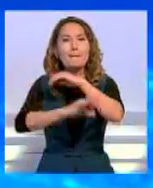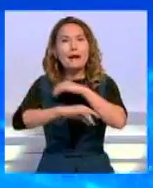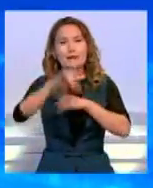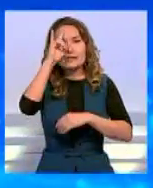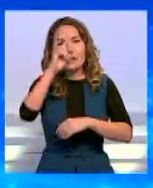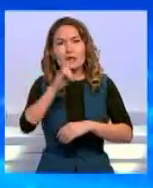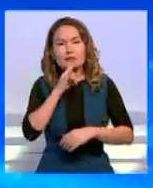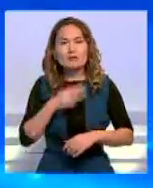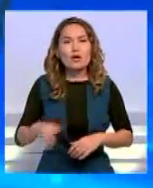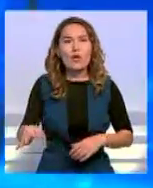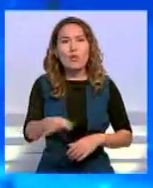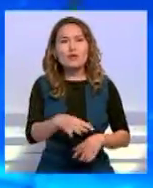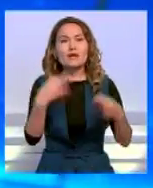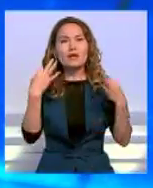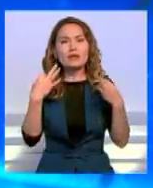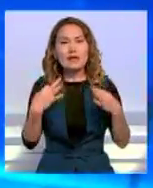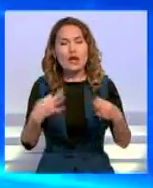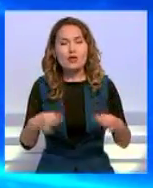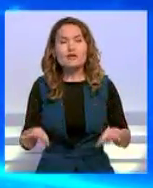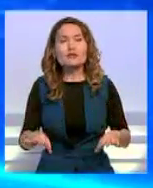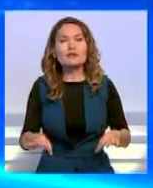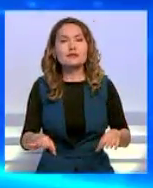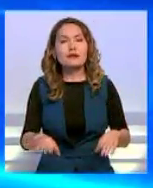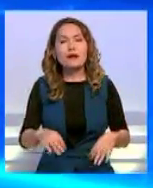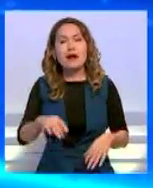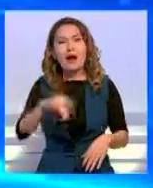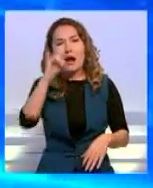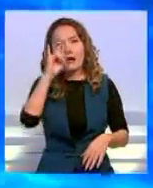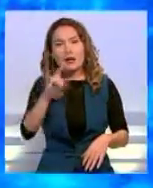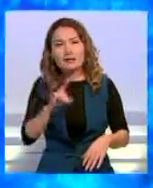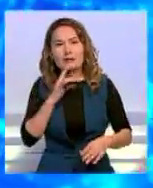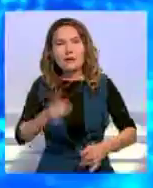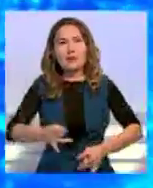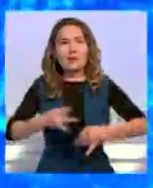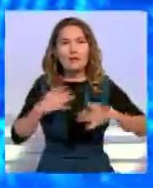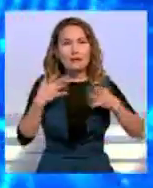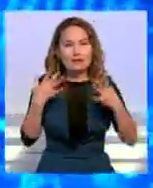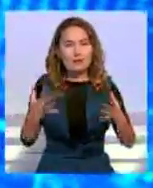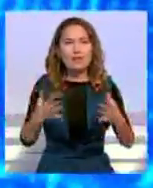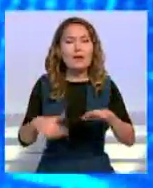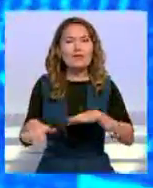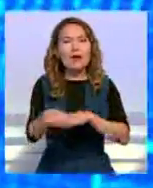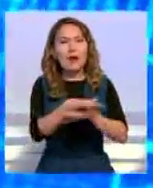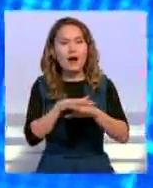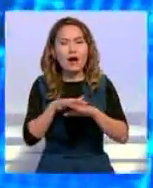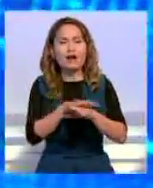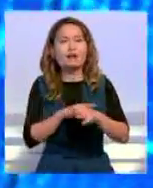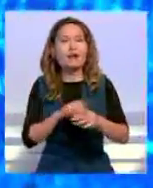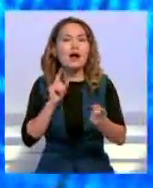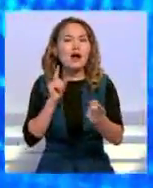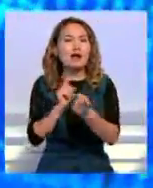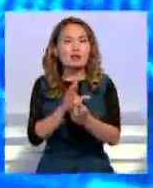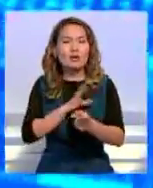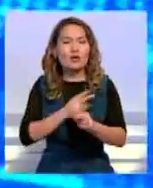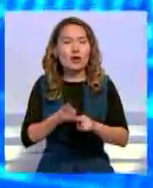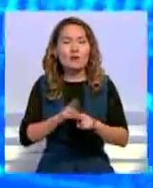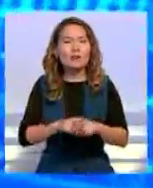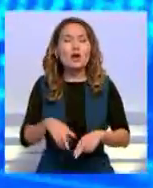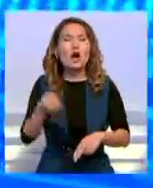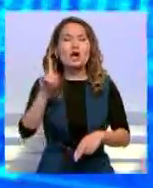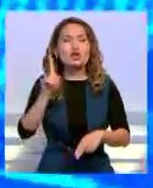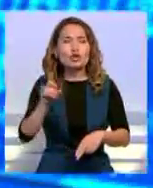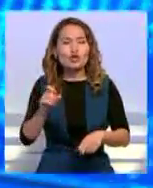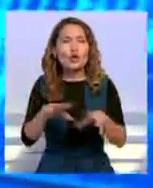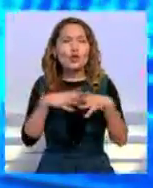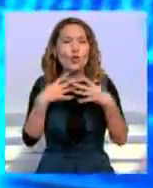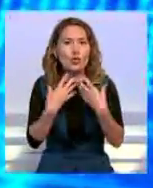Батыс қазақстандықтар тәуелсіздіктің 26 жылдығын толайым табыстармен қарсы алды. Жүздеген отбасы қоныс тойын тойлап,